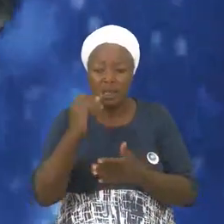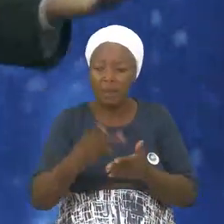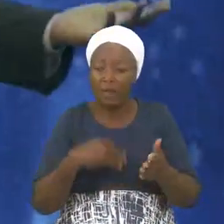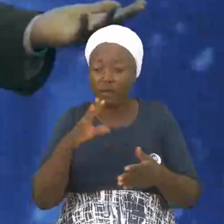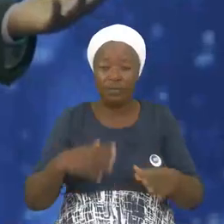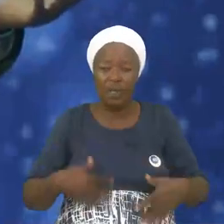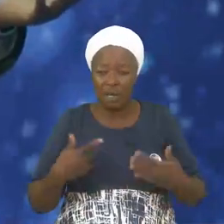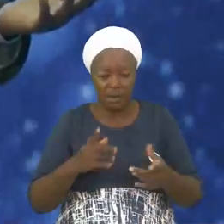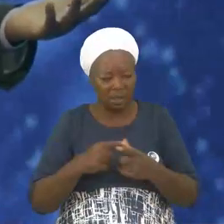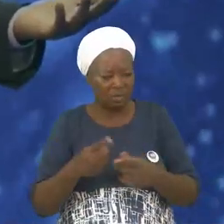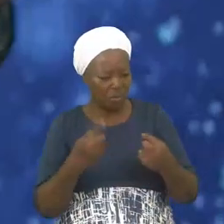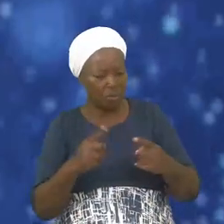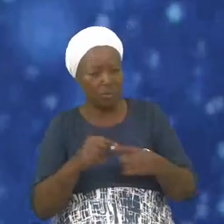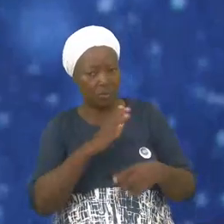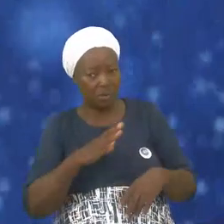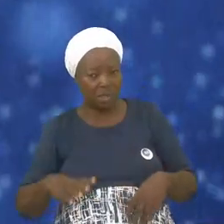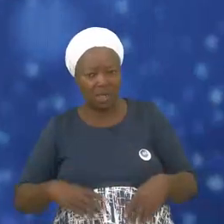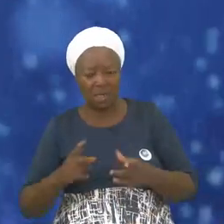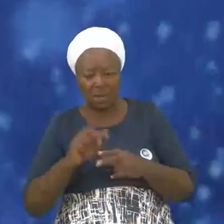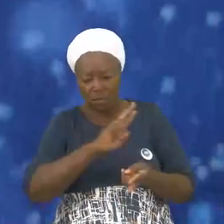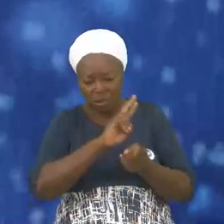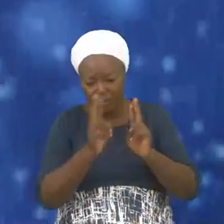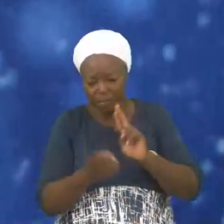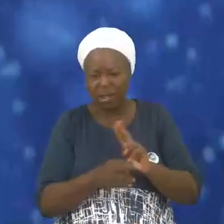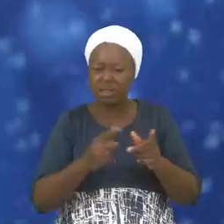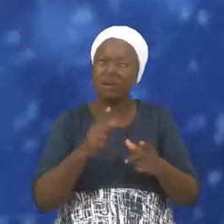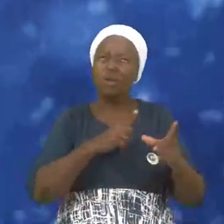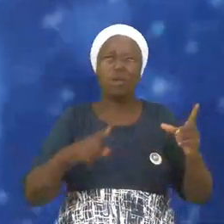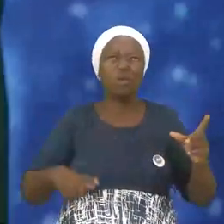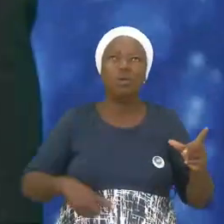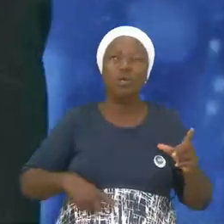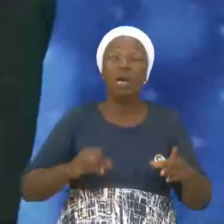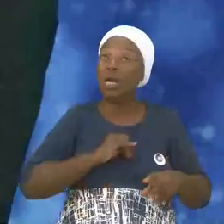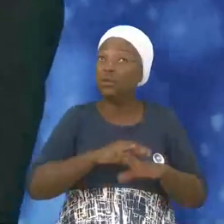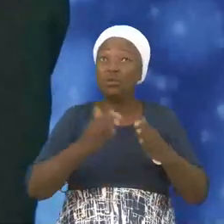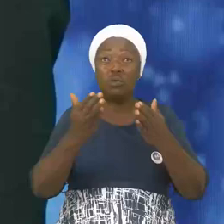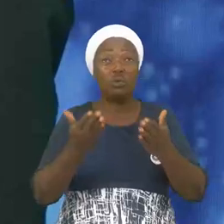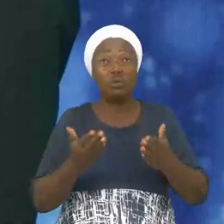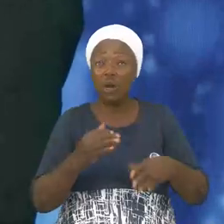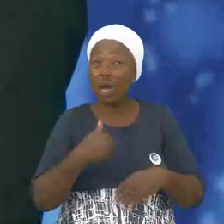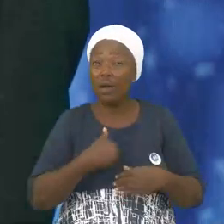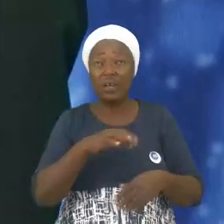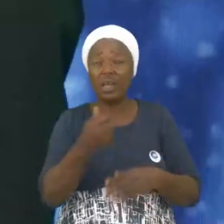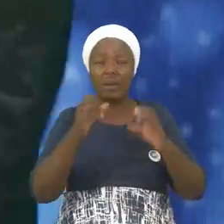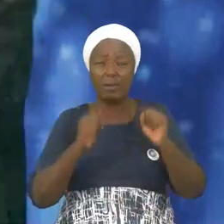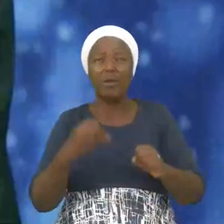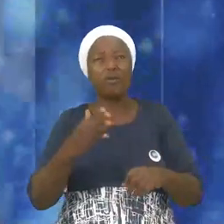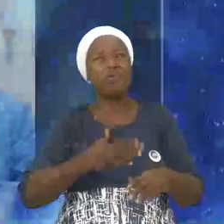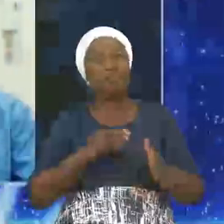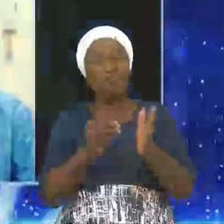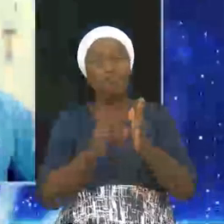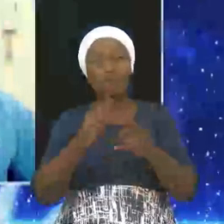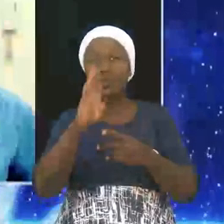cette chose, tu ne peux pas vivre. Ça fait partie de ta vie. Et maintenant, tu viens à Christ, tu te repens, tu dis,